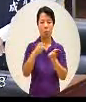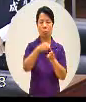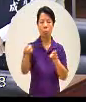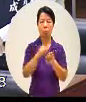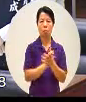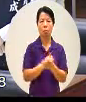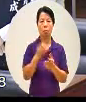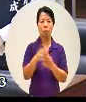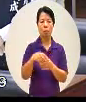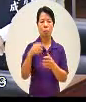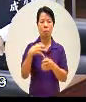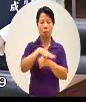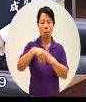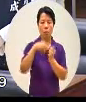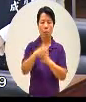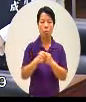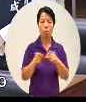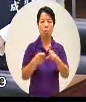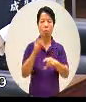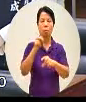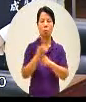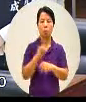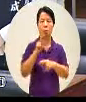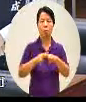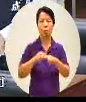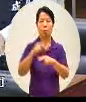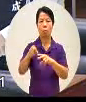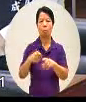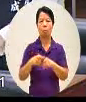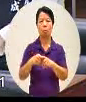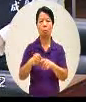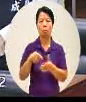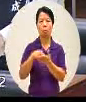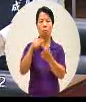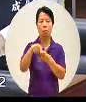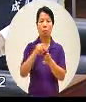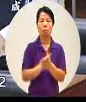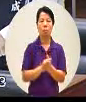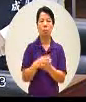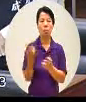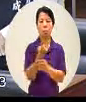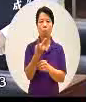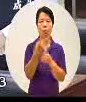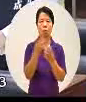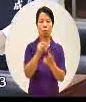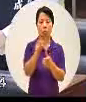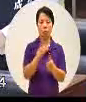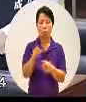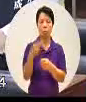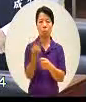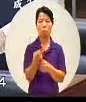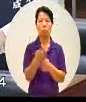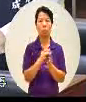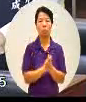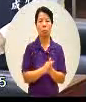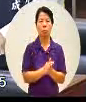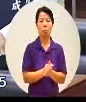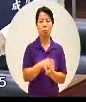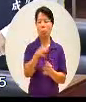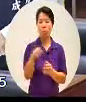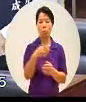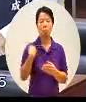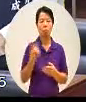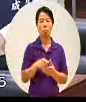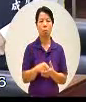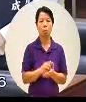中央公共建设计划2案。啊，你上中央不是每年2案呐、啊？去年有你陈问你，你唔知啊？